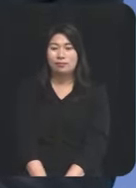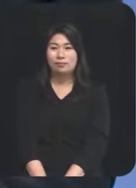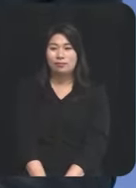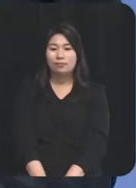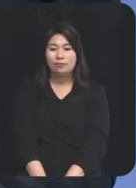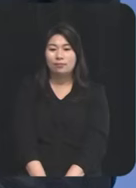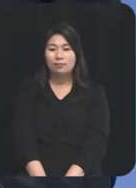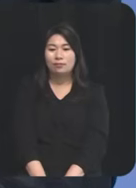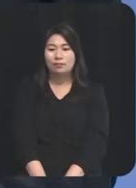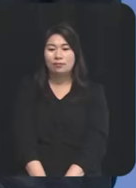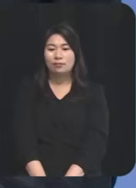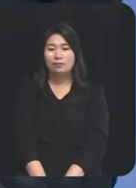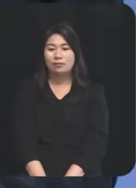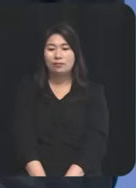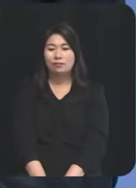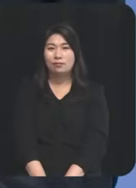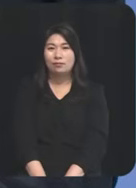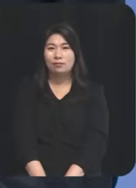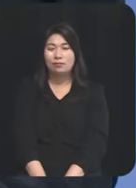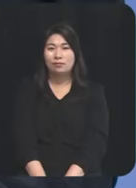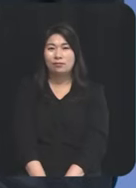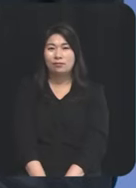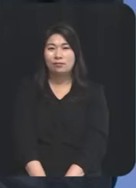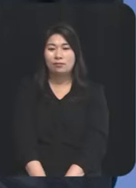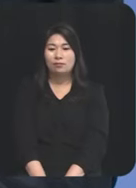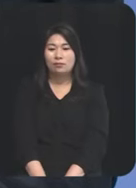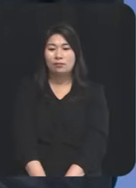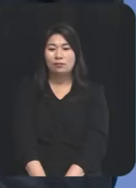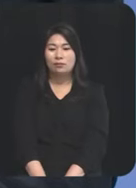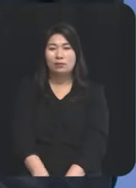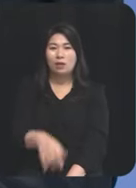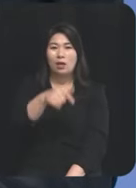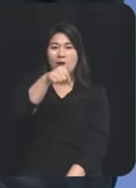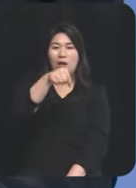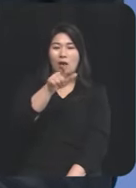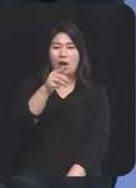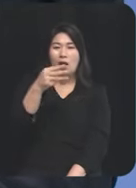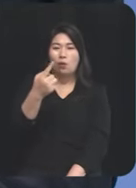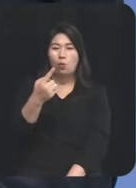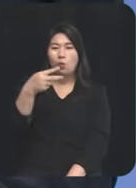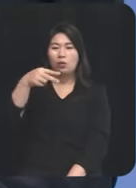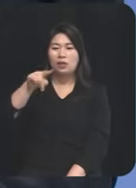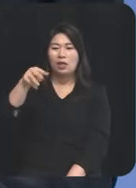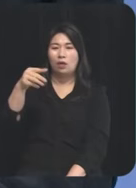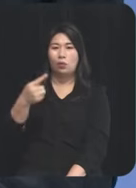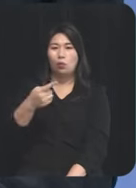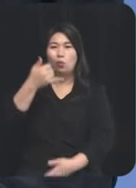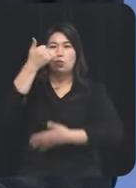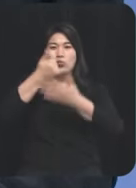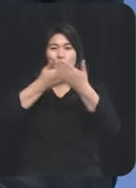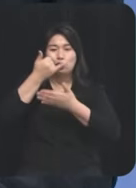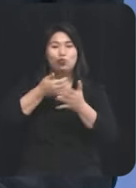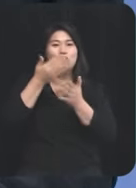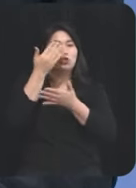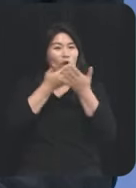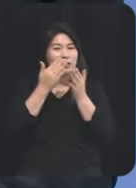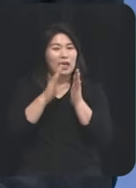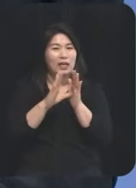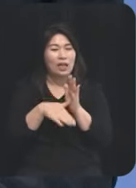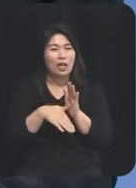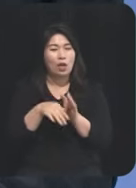한 달이 좀 넘었죠? 뭐 유튜브 채널에 가로세로 연구소라는 유튜브 채널에 송재호 의원님과의 통화